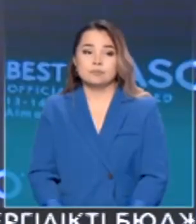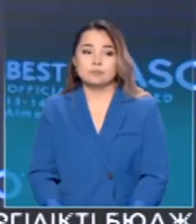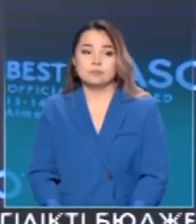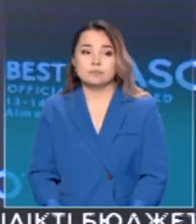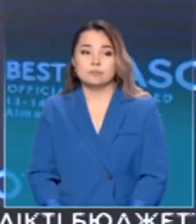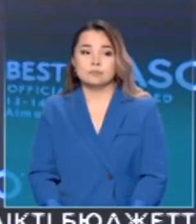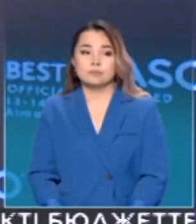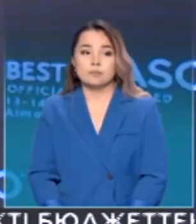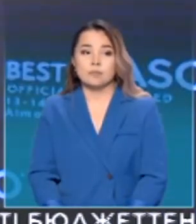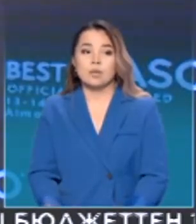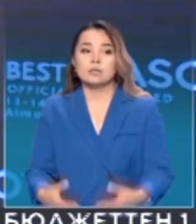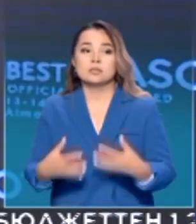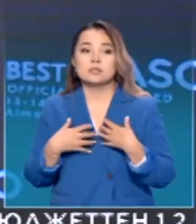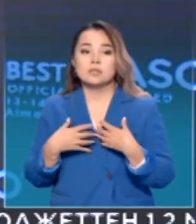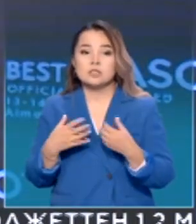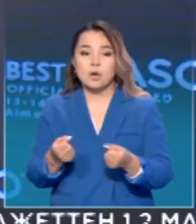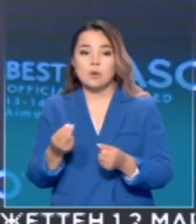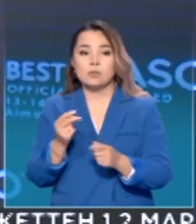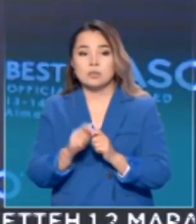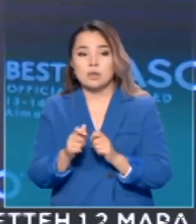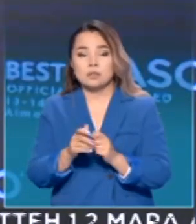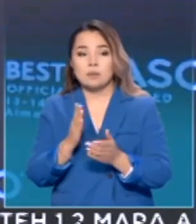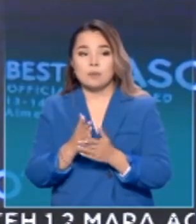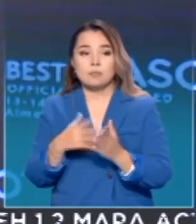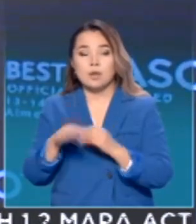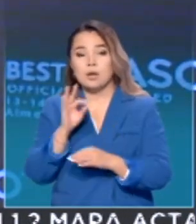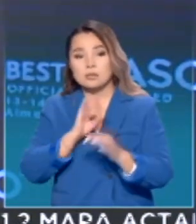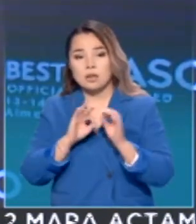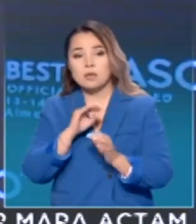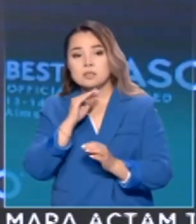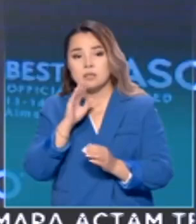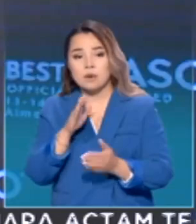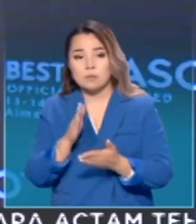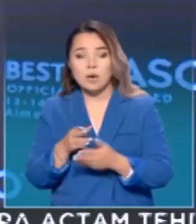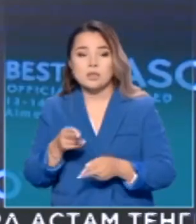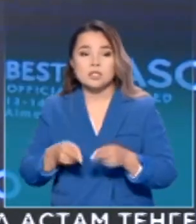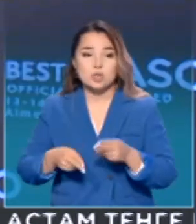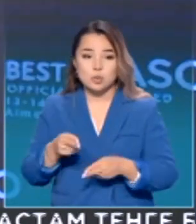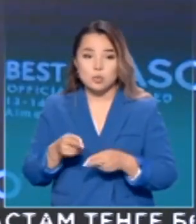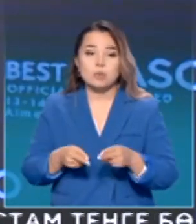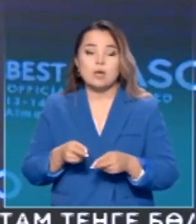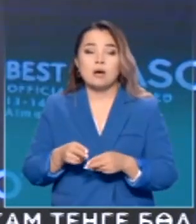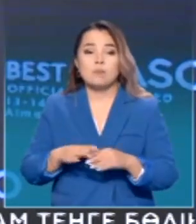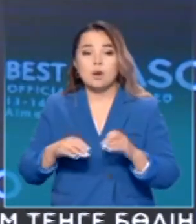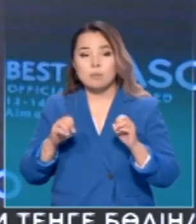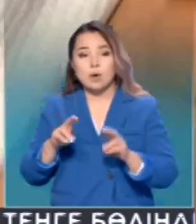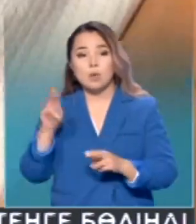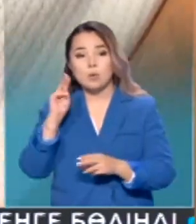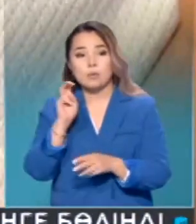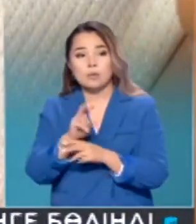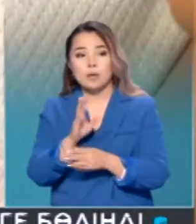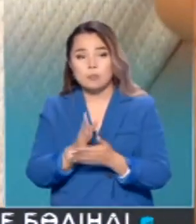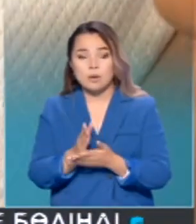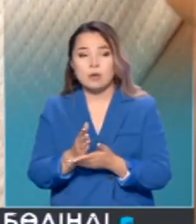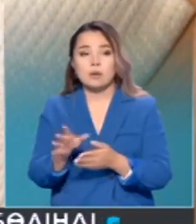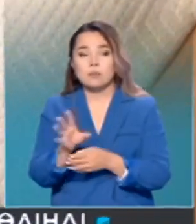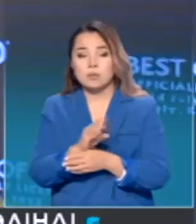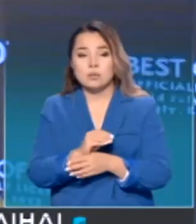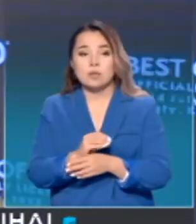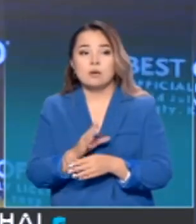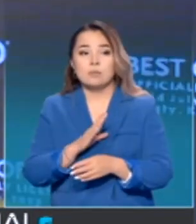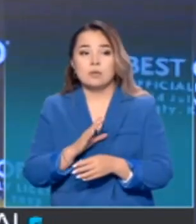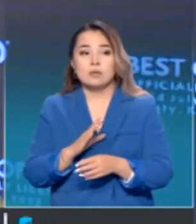Қазақстан бар нәрсе денсаулыққа ақша салыватыр. Дәрі-дәрмек жеткілікті, хирургтар, мамандар оқып жатыр. Сәуле емі бар, тоқ